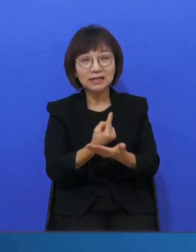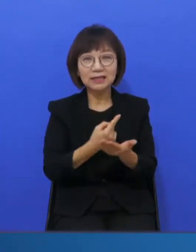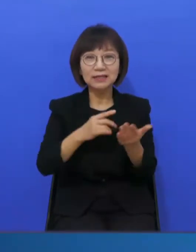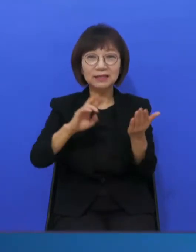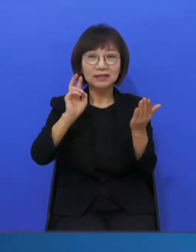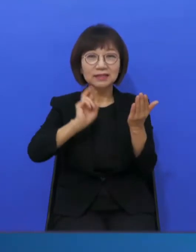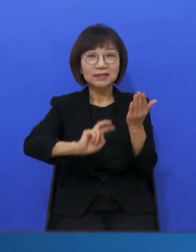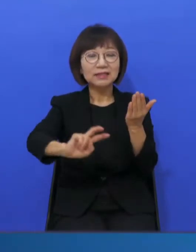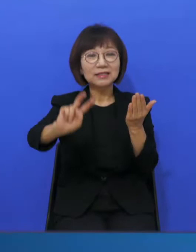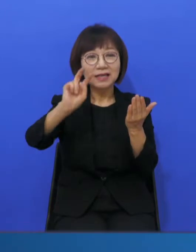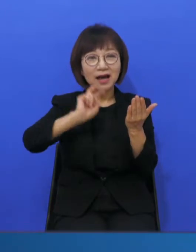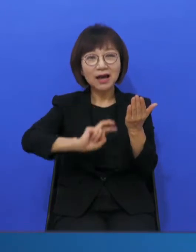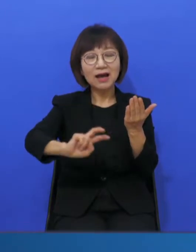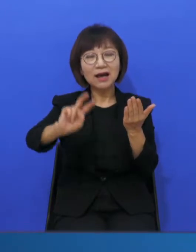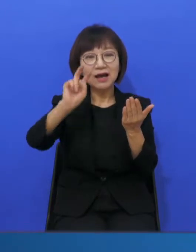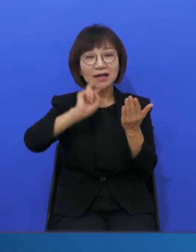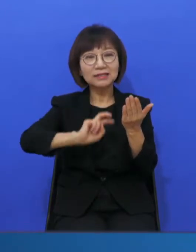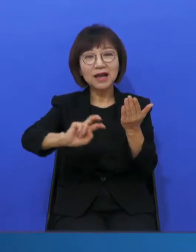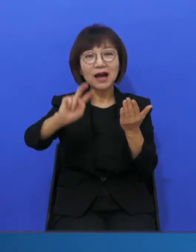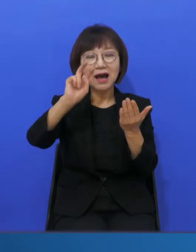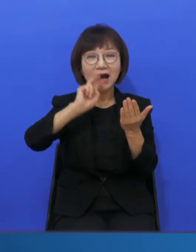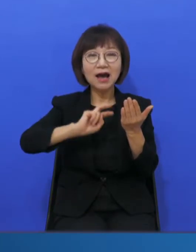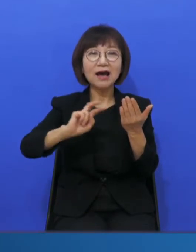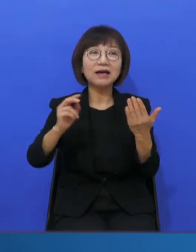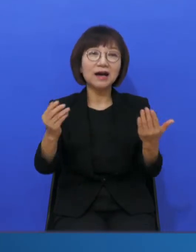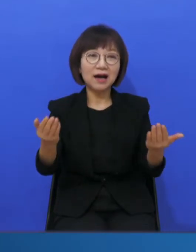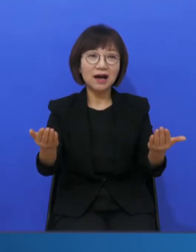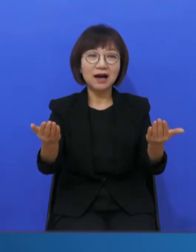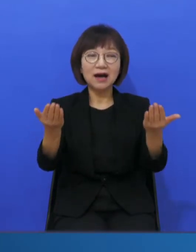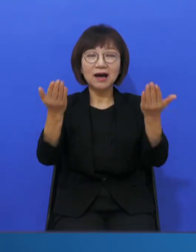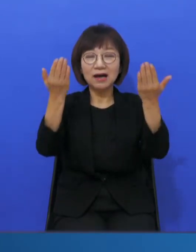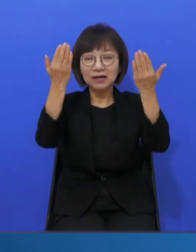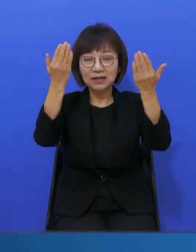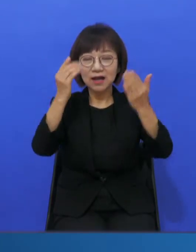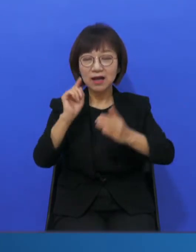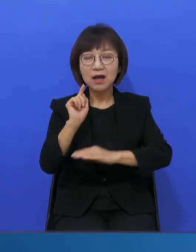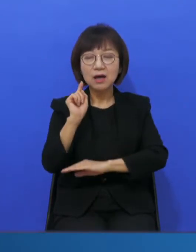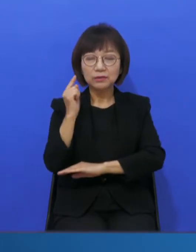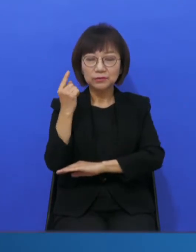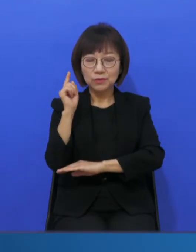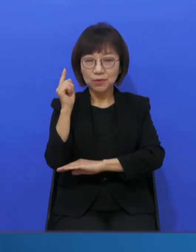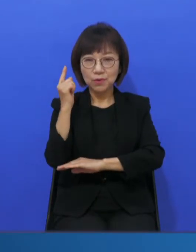오시리 찬양하라